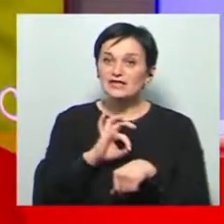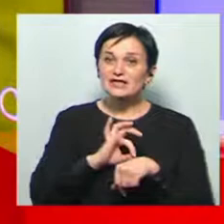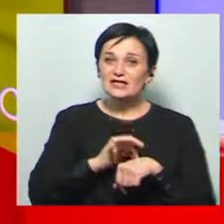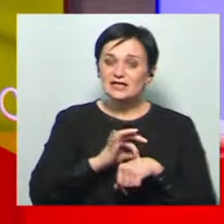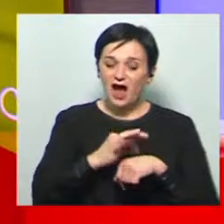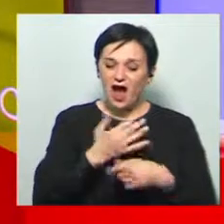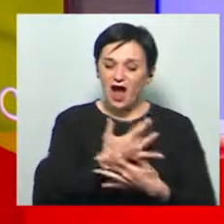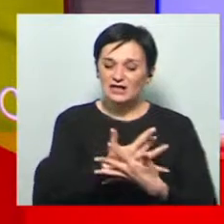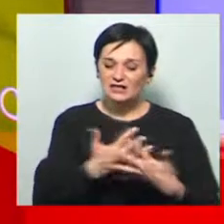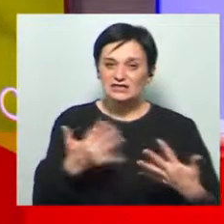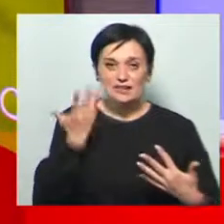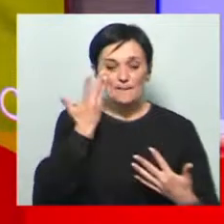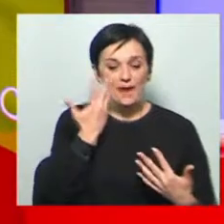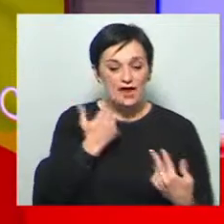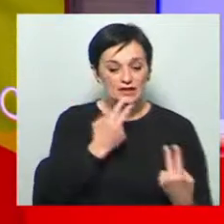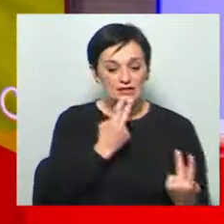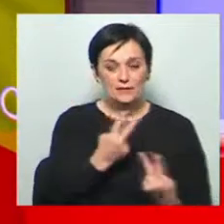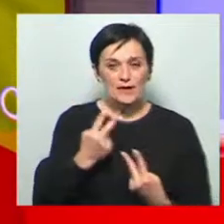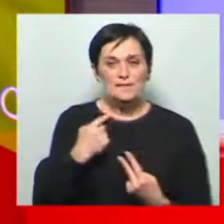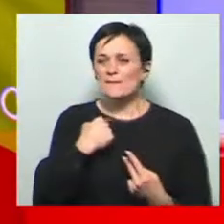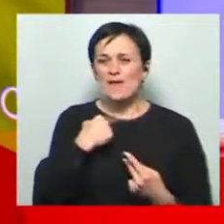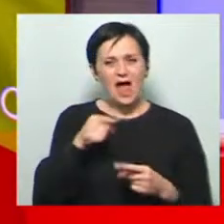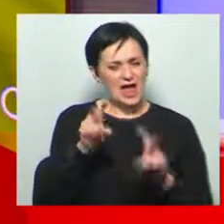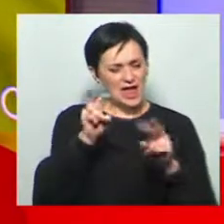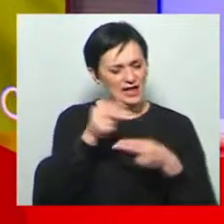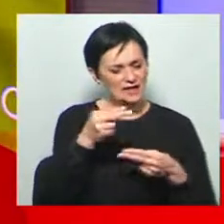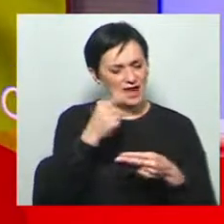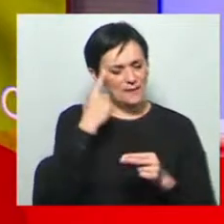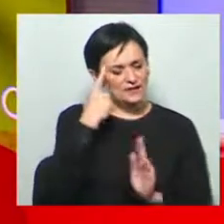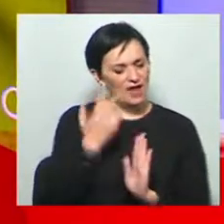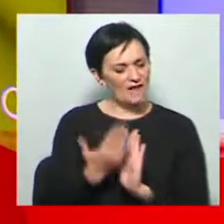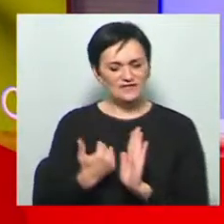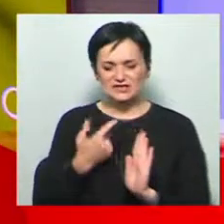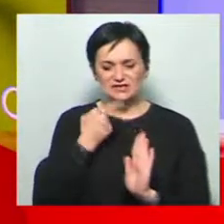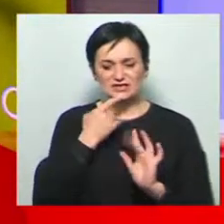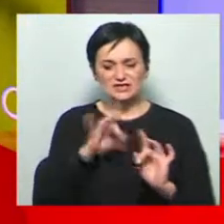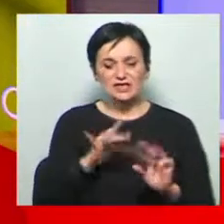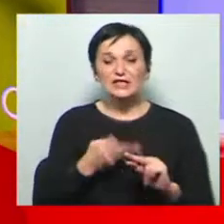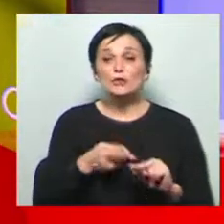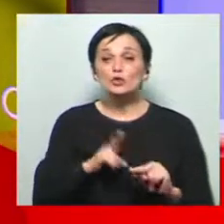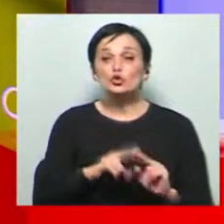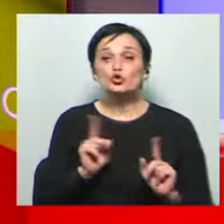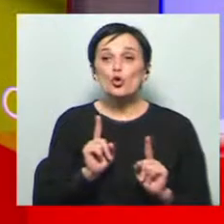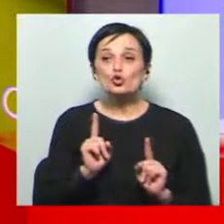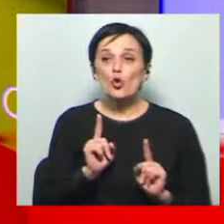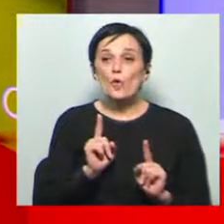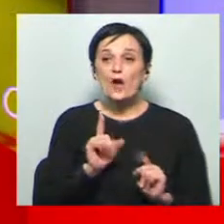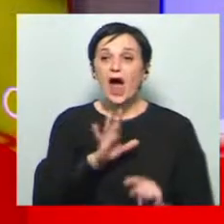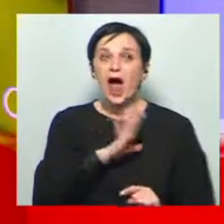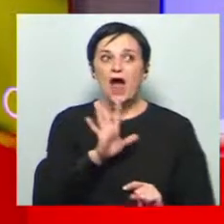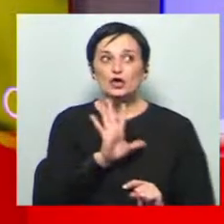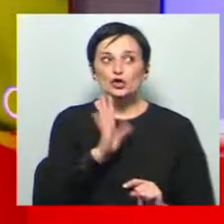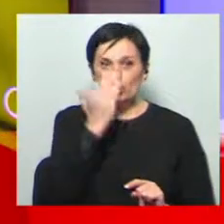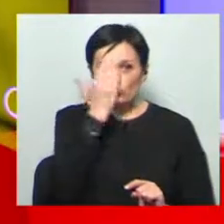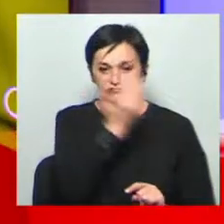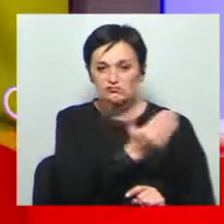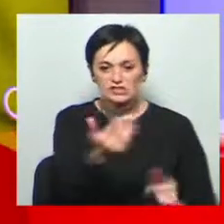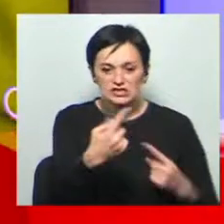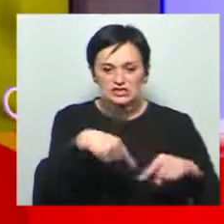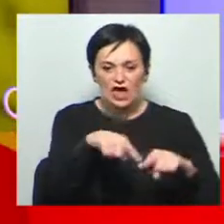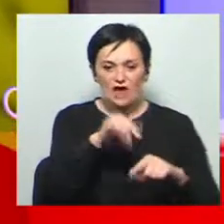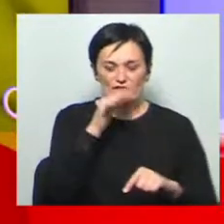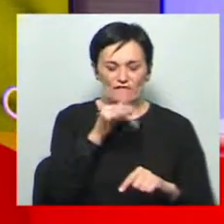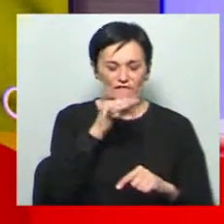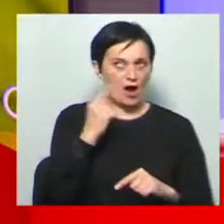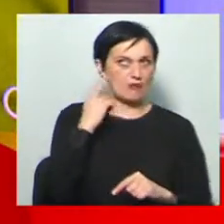კანისფერის მიხედვით და ასე შემდეგ. მე თავს ავარიდებ ამ თემაზე საუბარს, იმიტომ რომ არ იყოს აღქმული საზოგადოების მხრიდან,